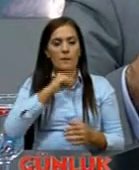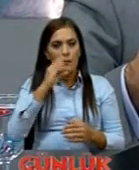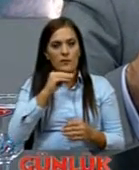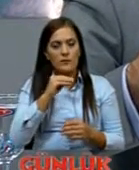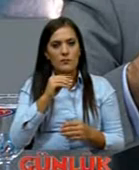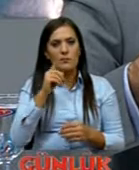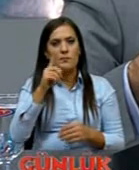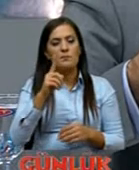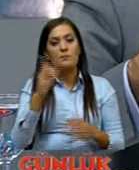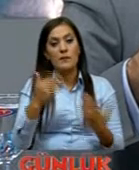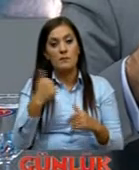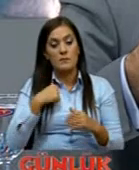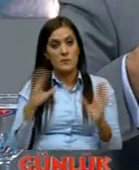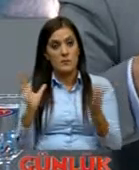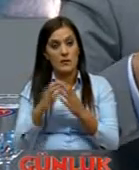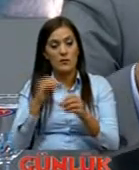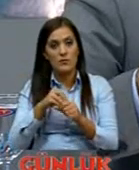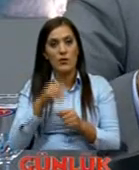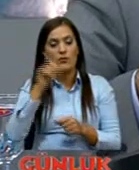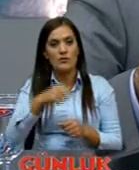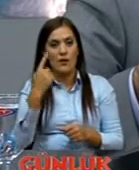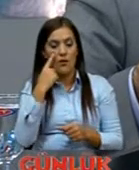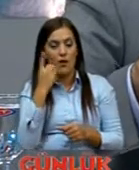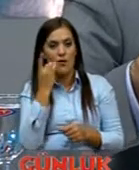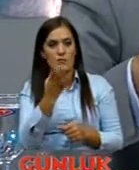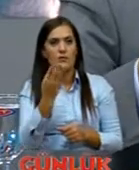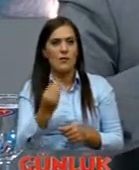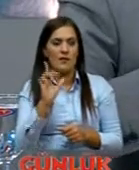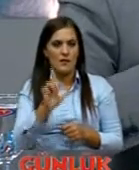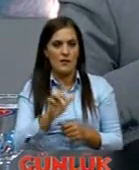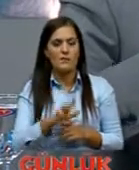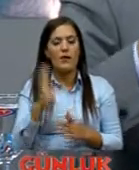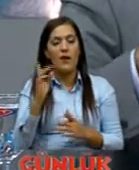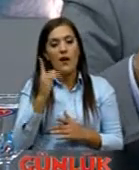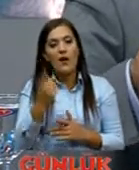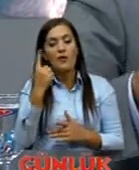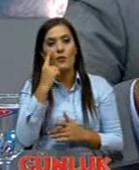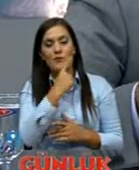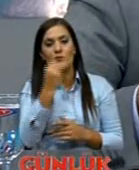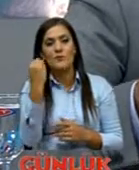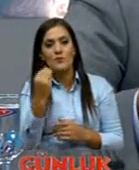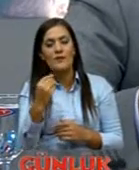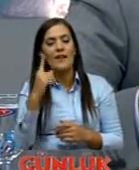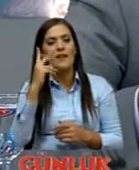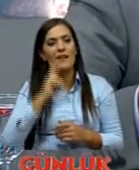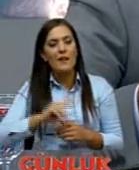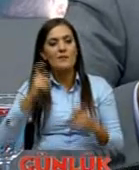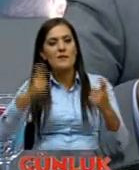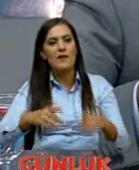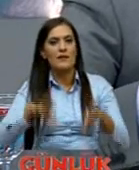pastacılık, bilhassa bizim sektör, önce göze hitap eder. Hı hı. Yani göze güzel,